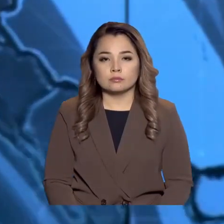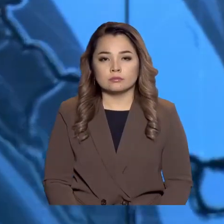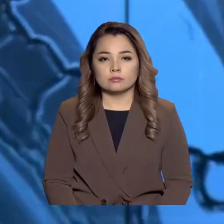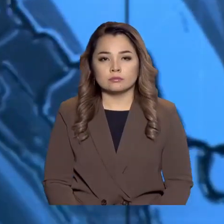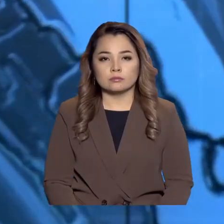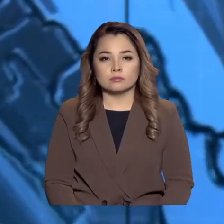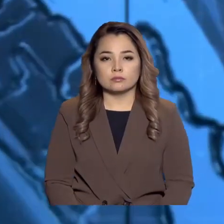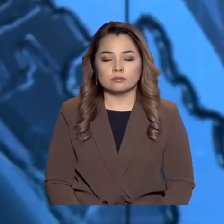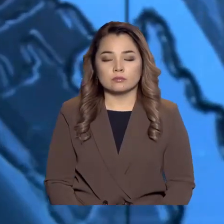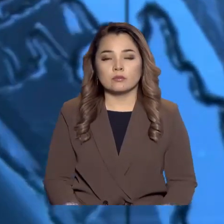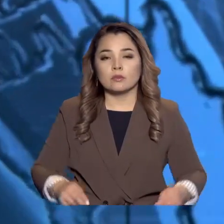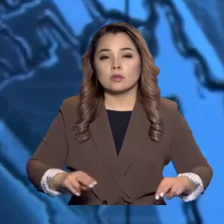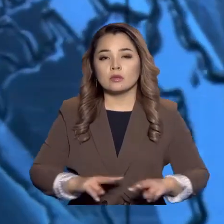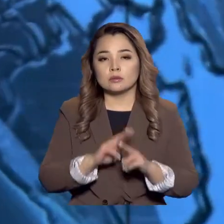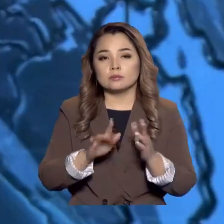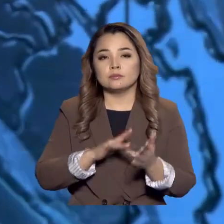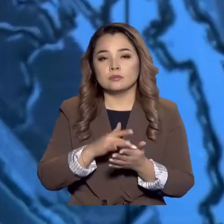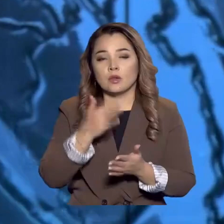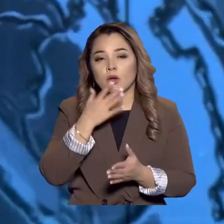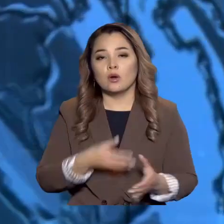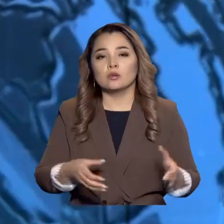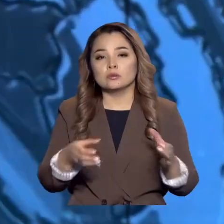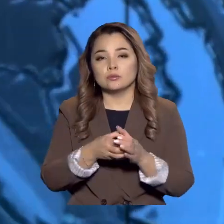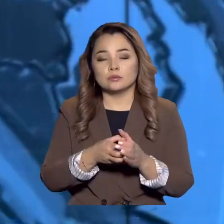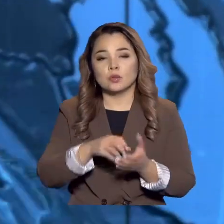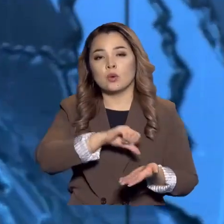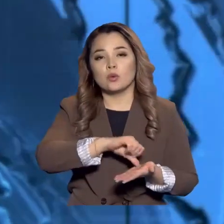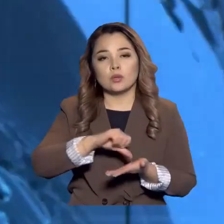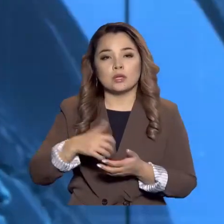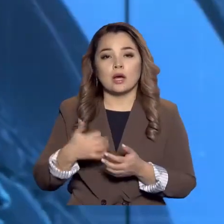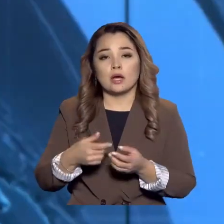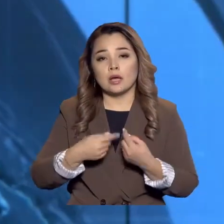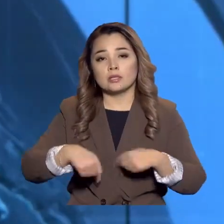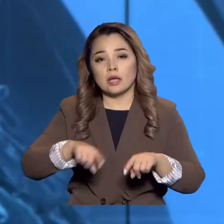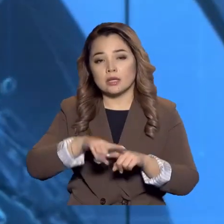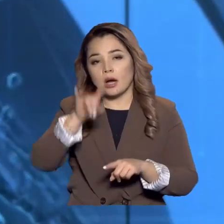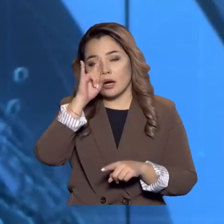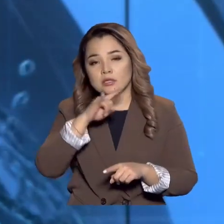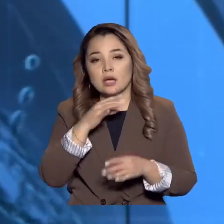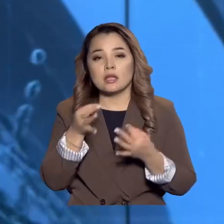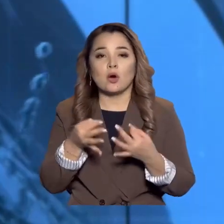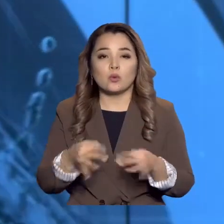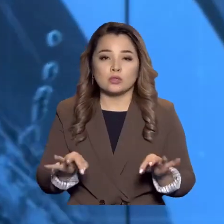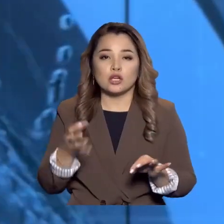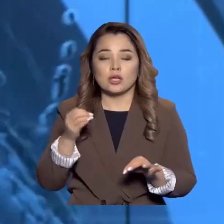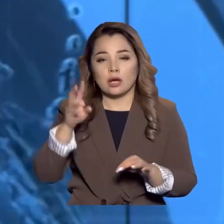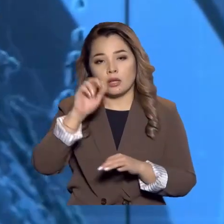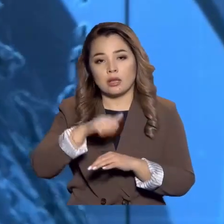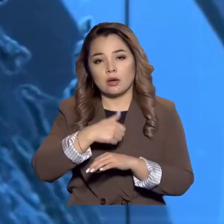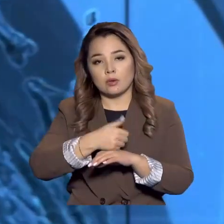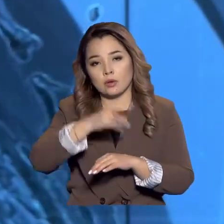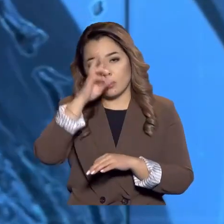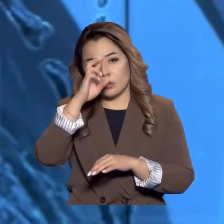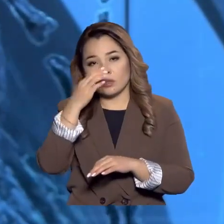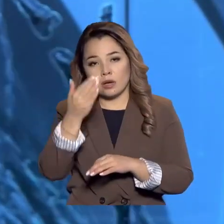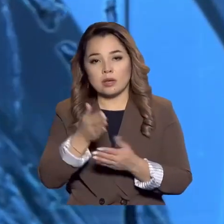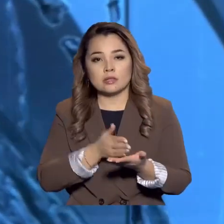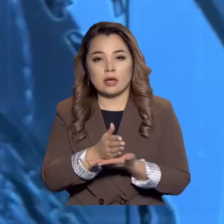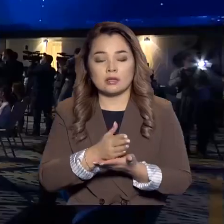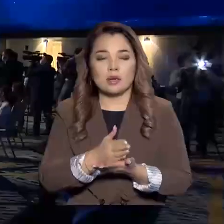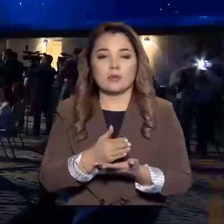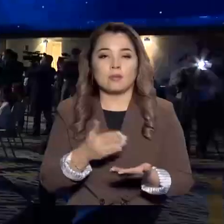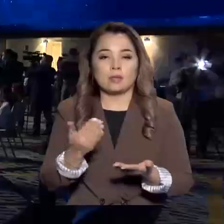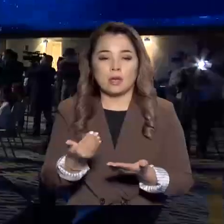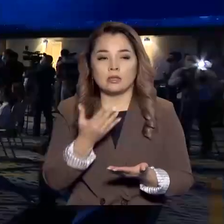Хабарын жалғастырамыз. Елордада бұқаралық ақпарат құралдары өкілдері арасындағы Қазақстан тәуелсіздігі және елбасы халықаралық сайысы мәреге